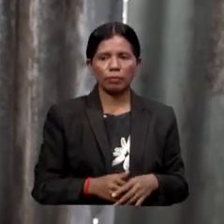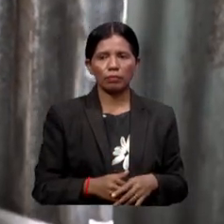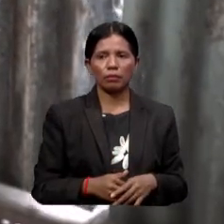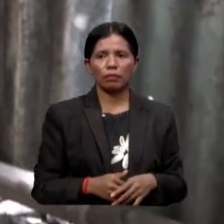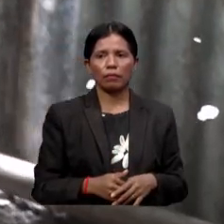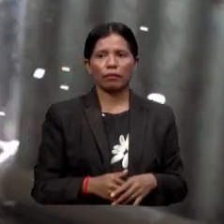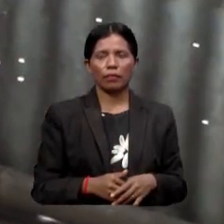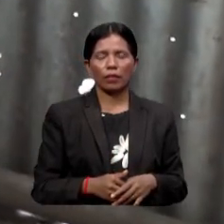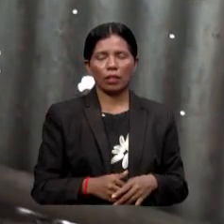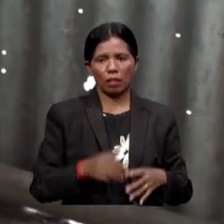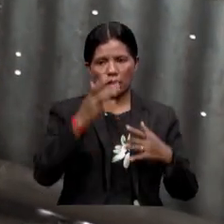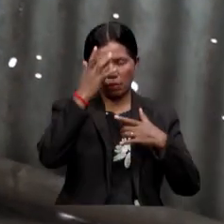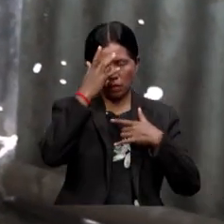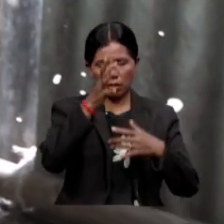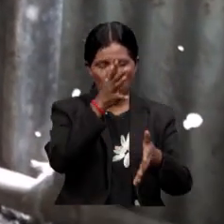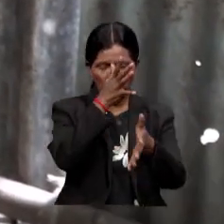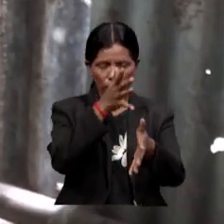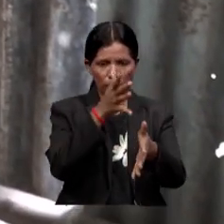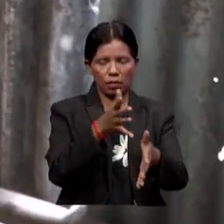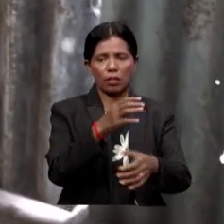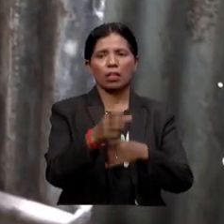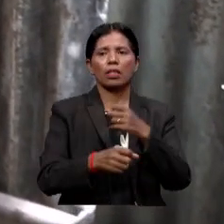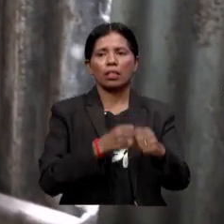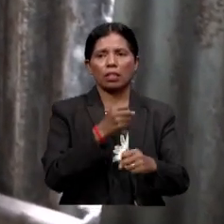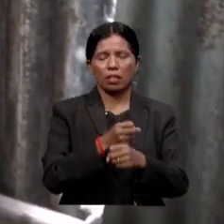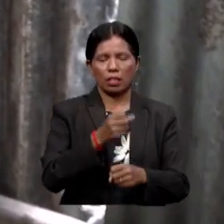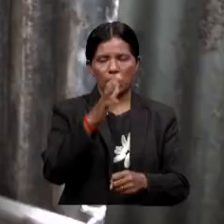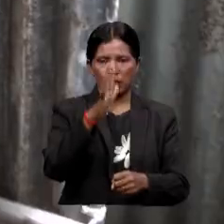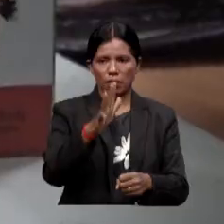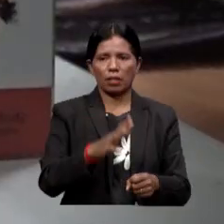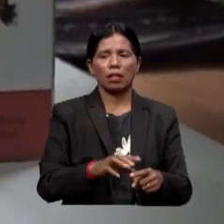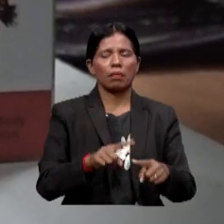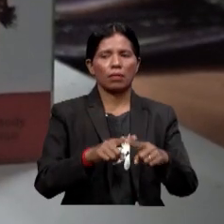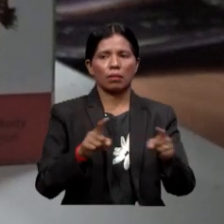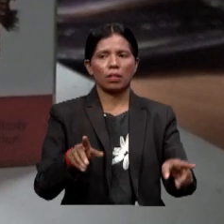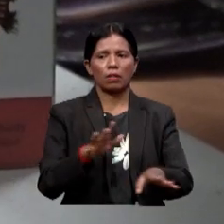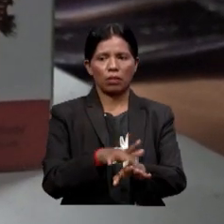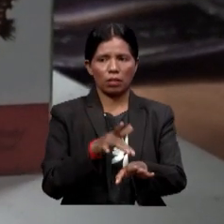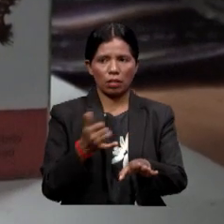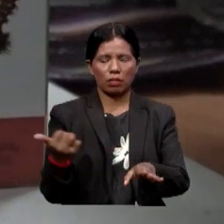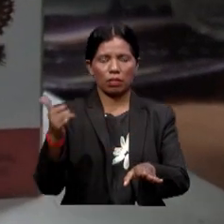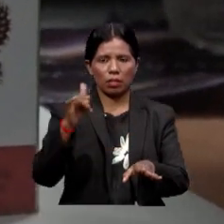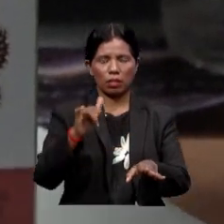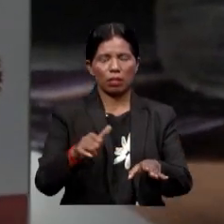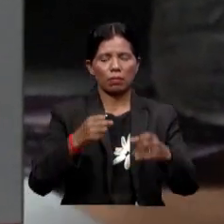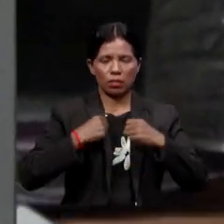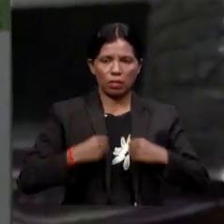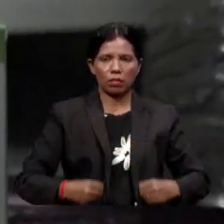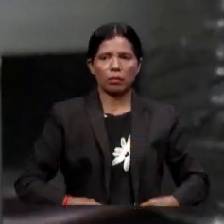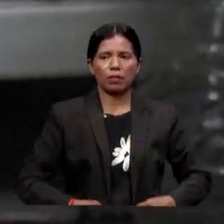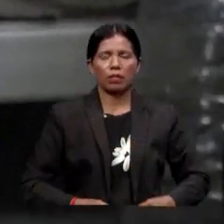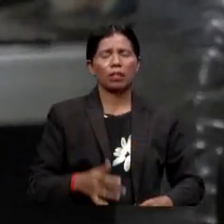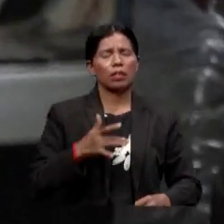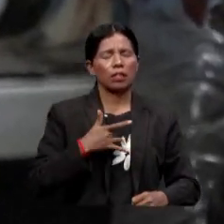Moras ne avô Mateus sofre durante tina lima ona. Nebe afeta tebes banyak kondisau saudi.